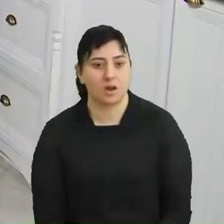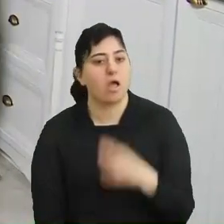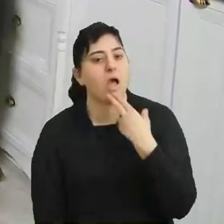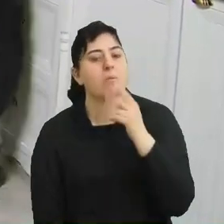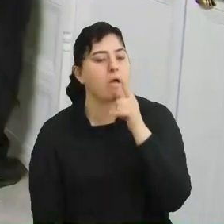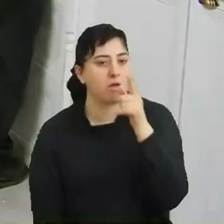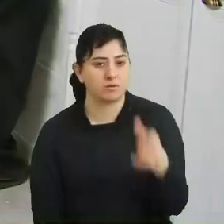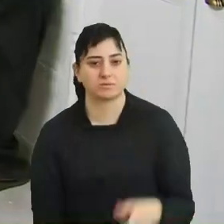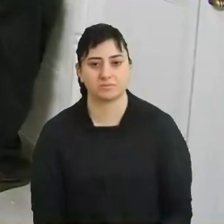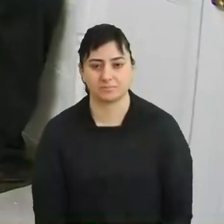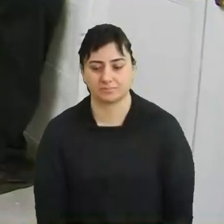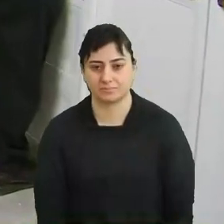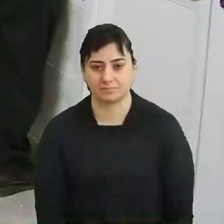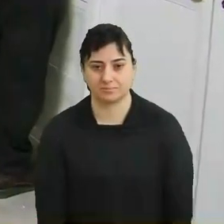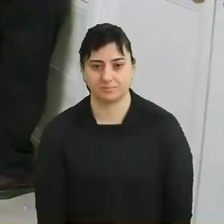Abla!